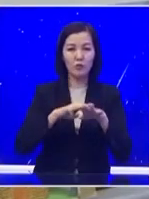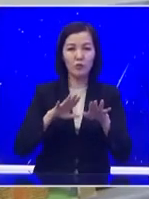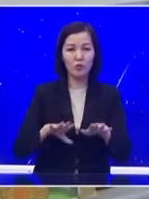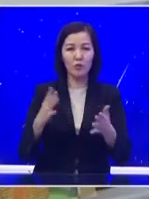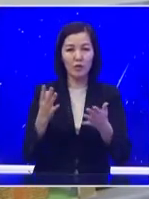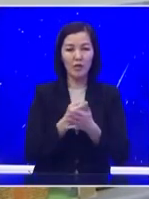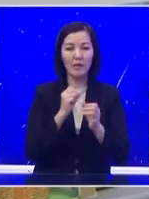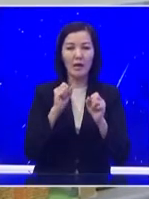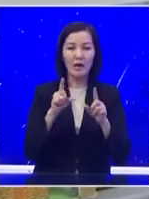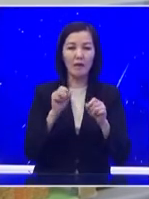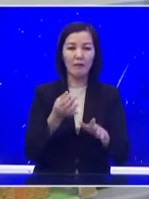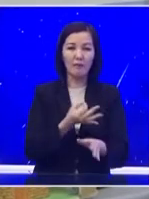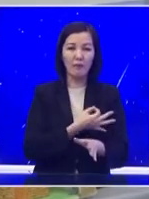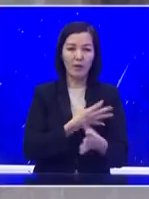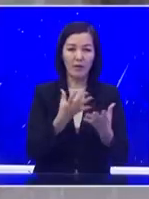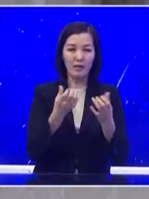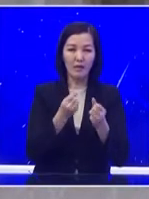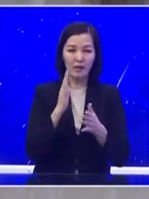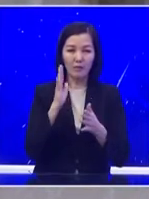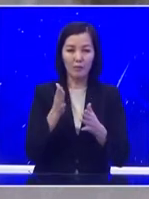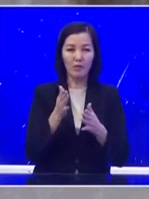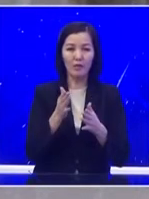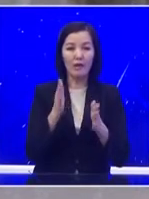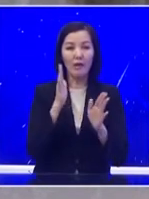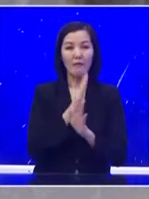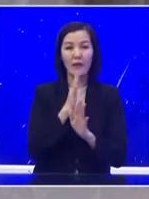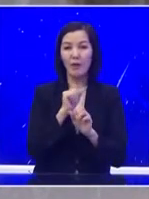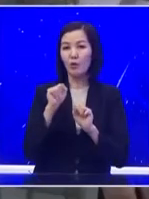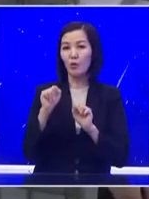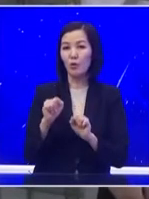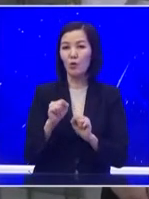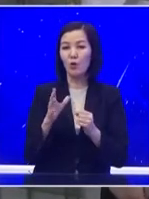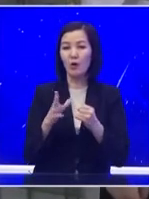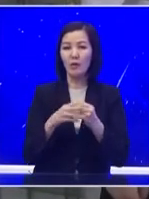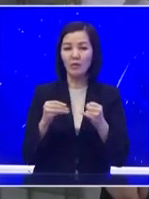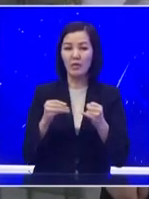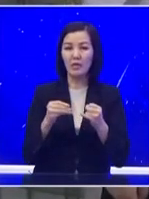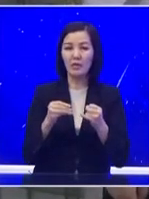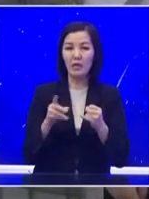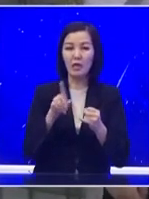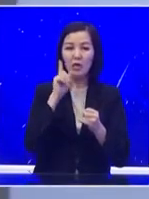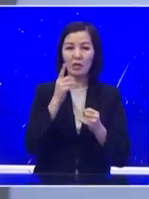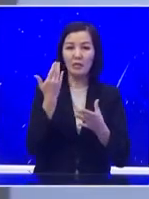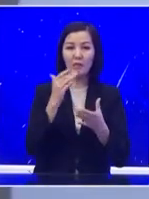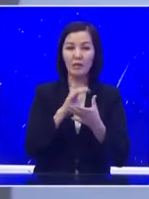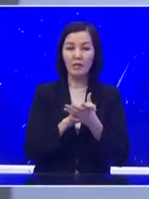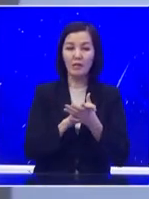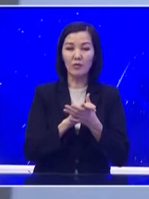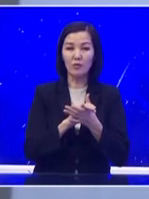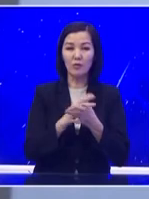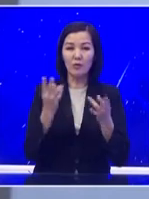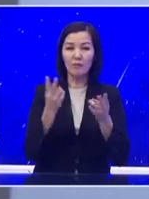Алтын белгіден үміткер қыз бұл менің табиғатты қорғауға, оның киелі жерлерін жастар жадында жаңғыртуға бағытталған алғашқы еңбегім